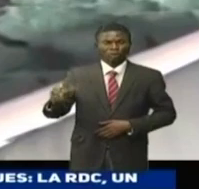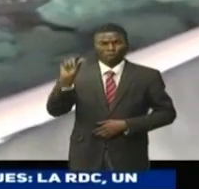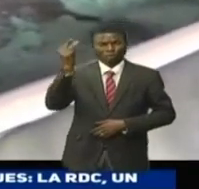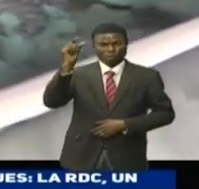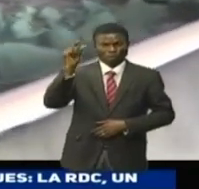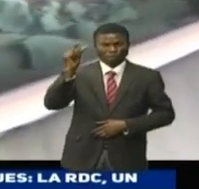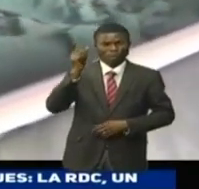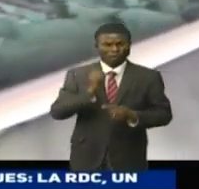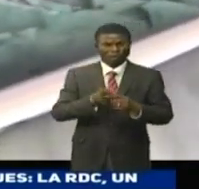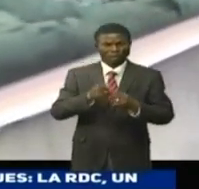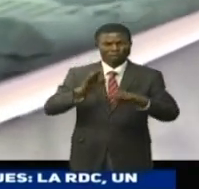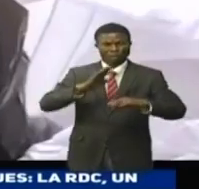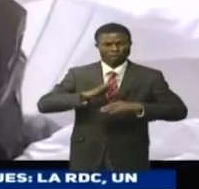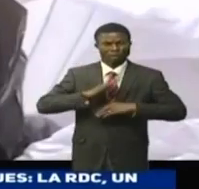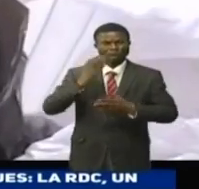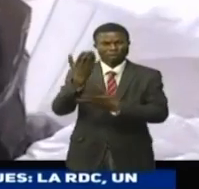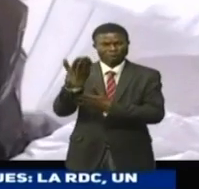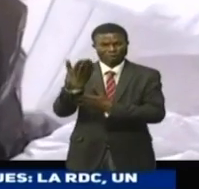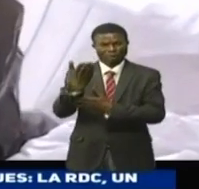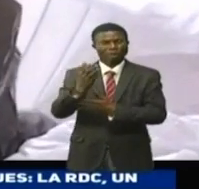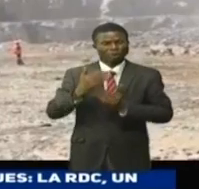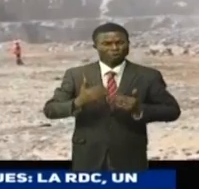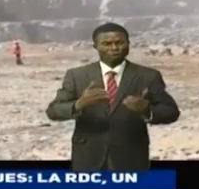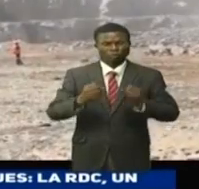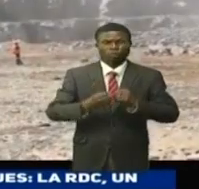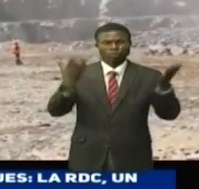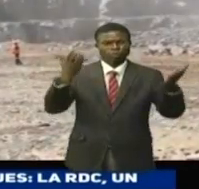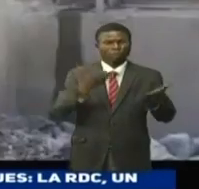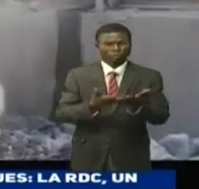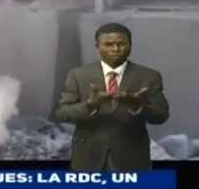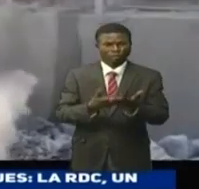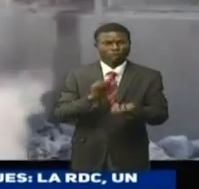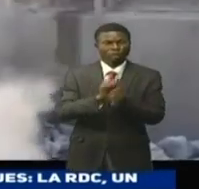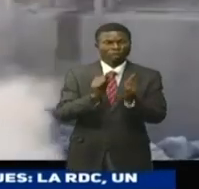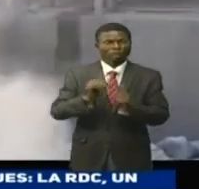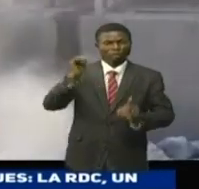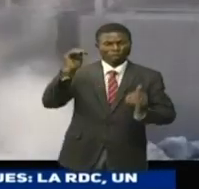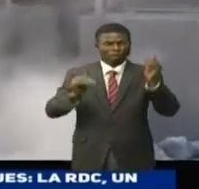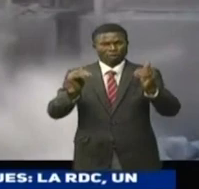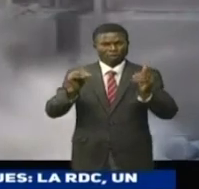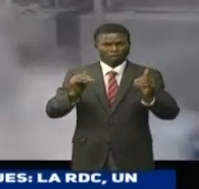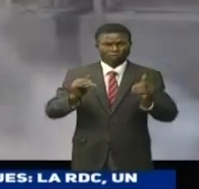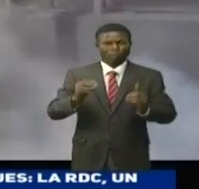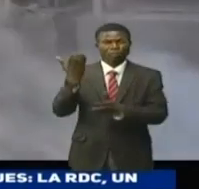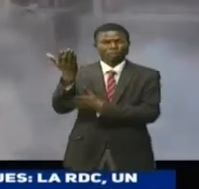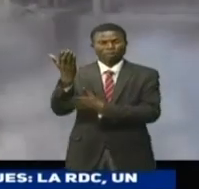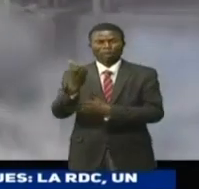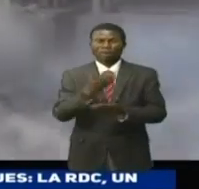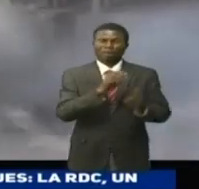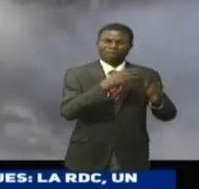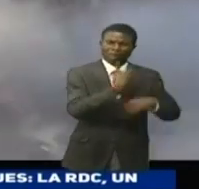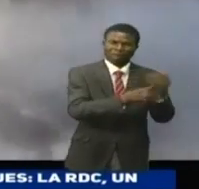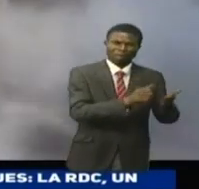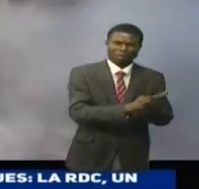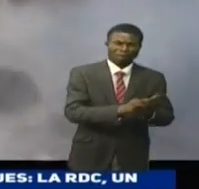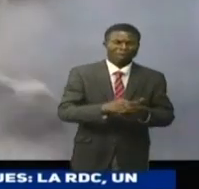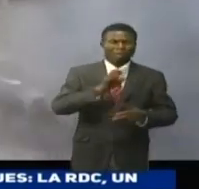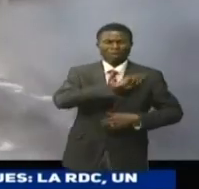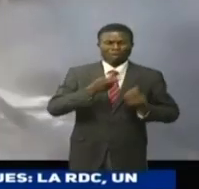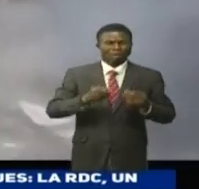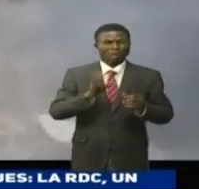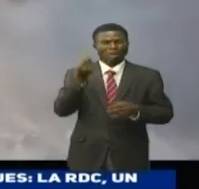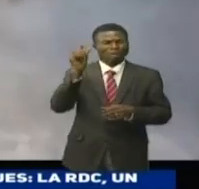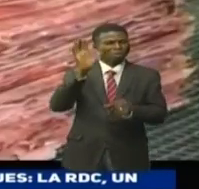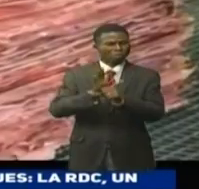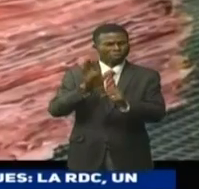a du mal à satisfaire la demande qui ne cesse d'exploser face à ces déséquilibres entre l'offre et la demande RDC grâce à ses potentiels